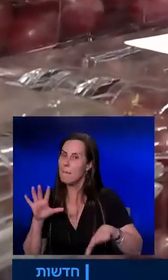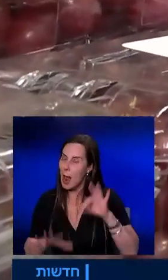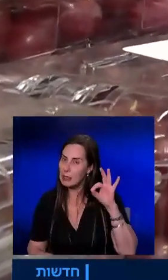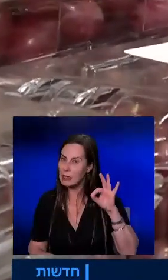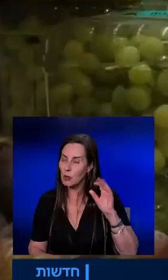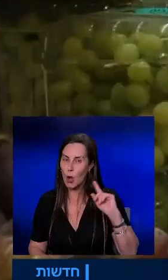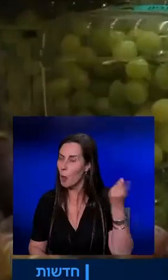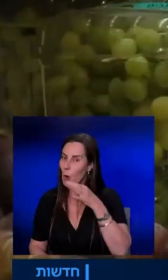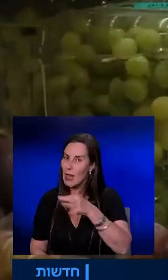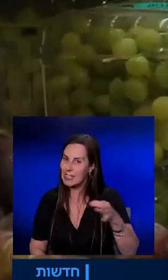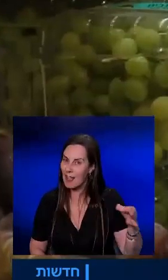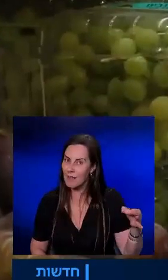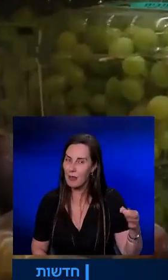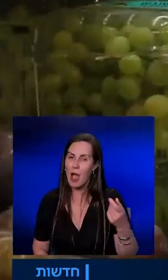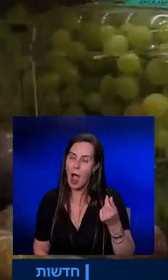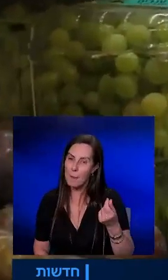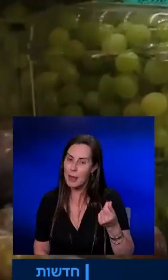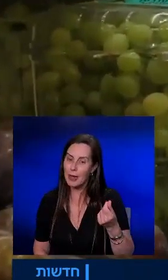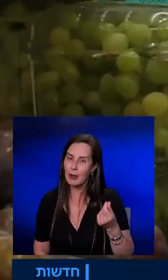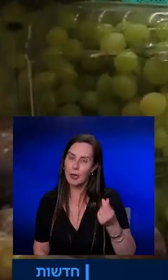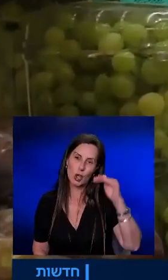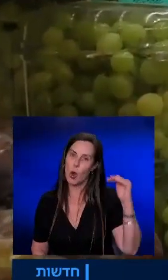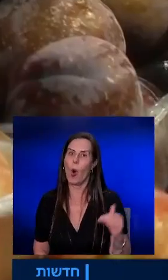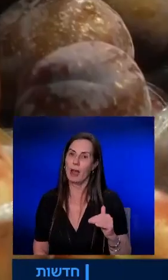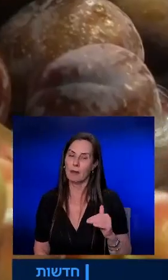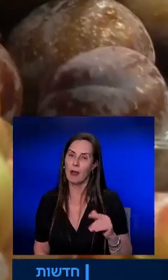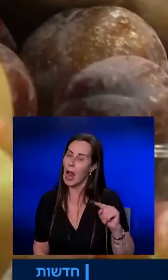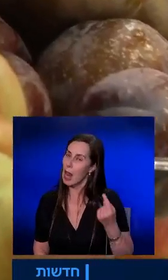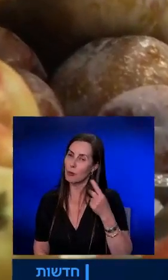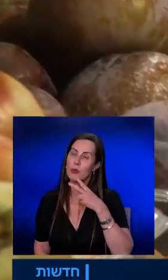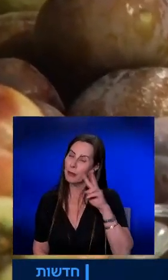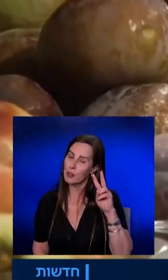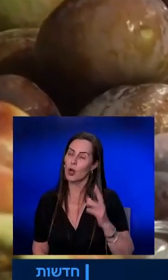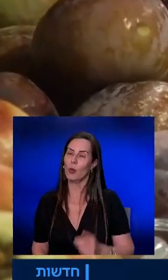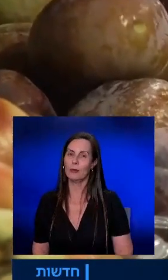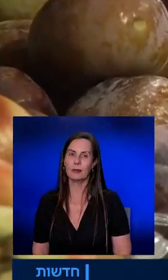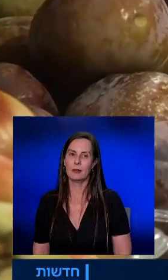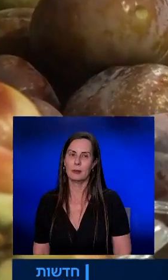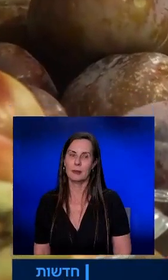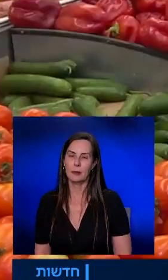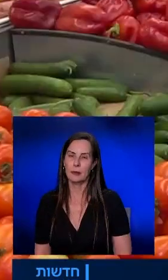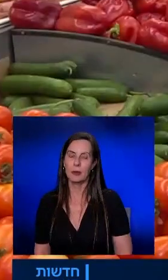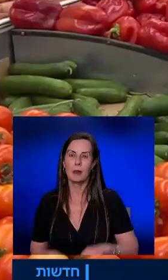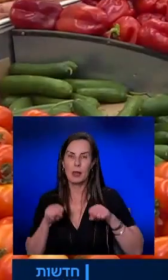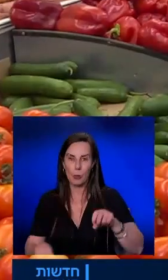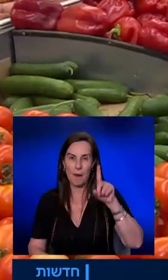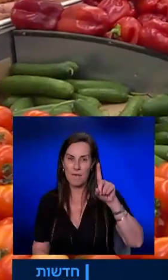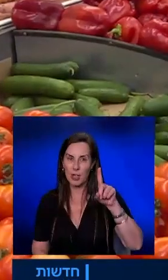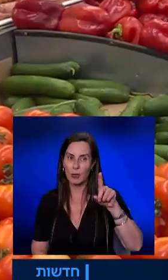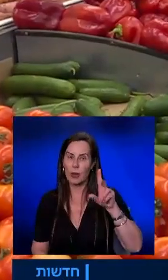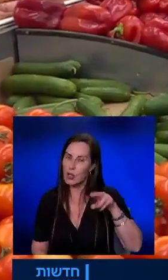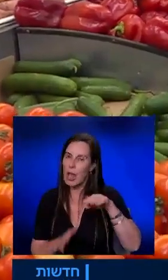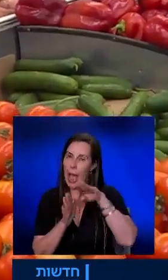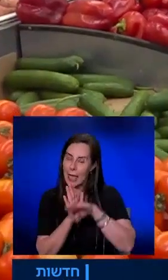בכל הסניפים המחיר של המוצרים יורד, למרות ההבטחות השיווקיות. ברשת ויקטורי נרשמה ההנחה